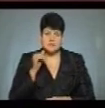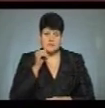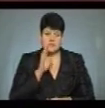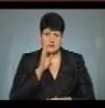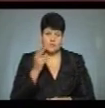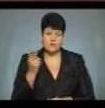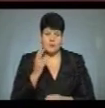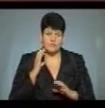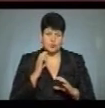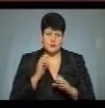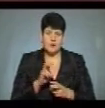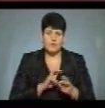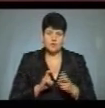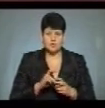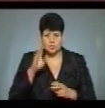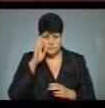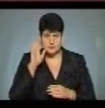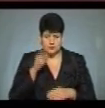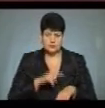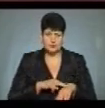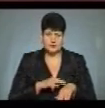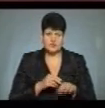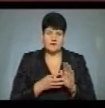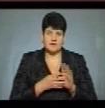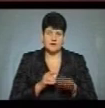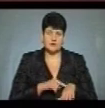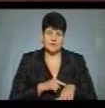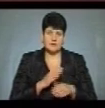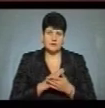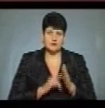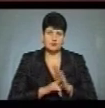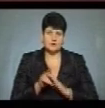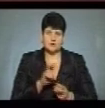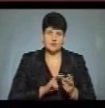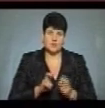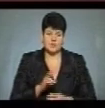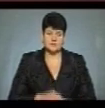двома автобусами на пошуки хлопця вийдуть в поліцейські о 9 годині, мають розпочати шукати.